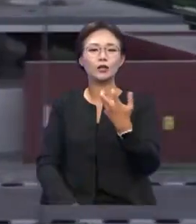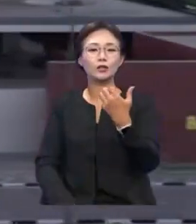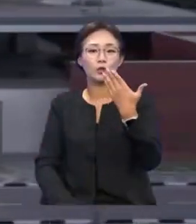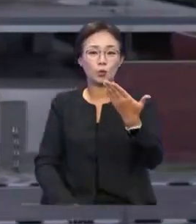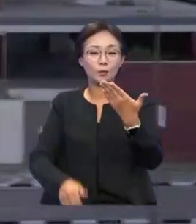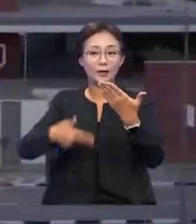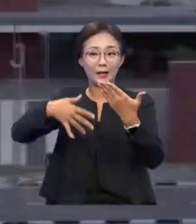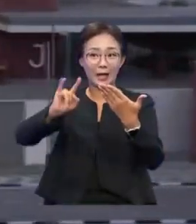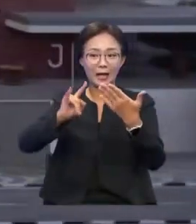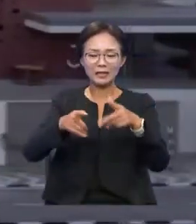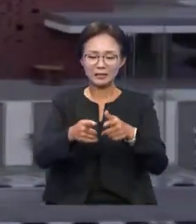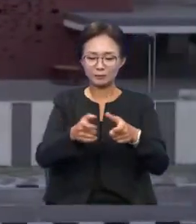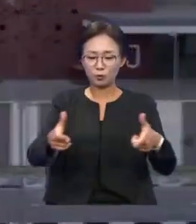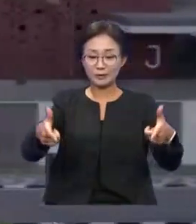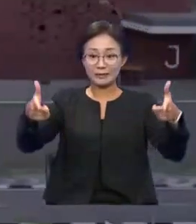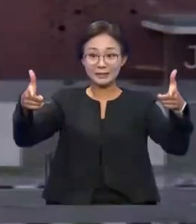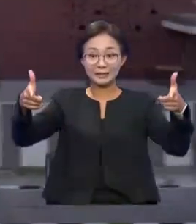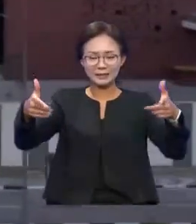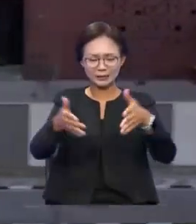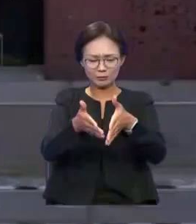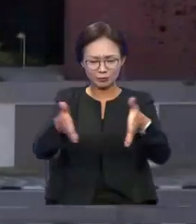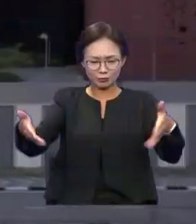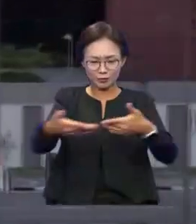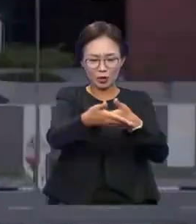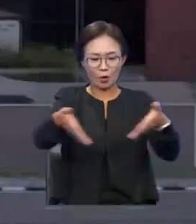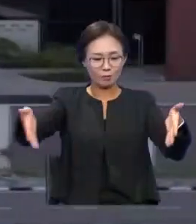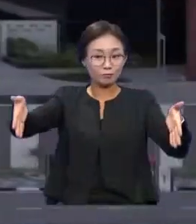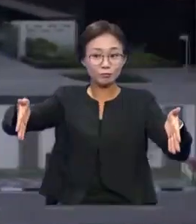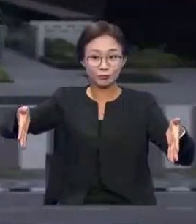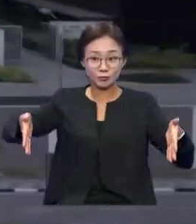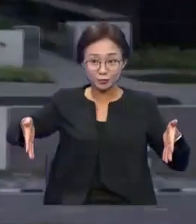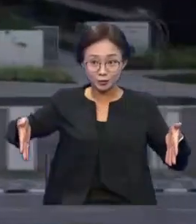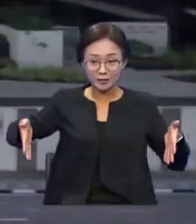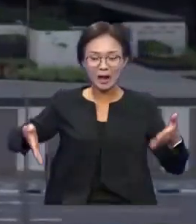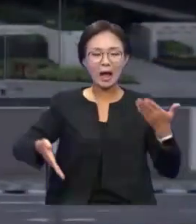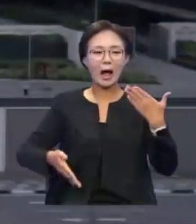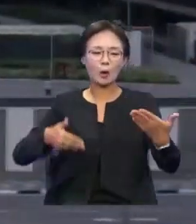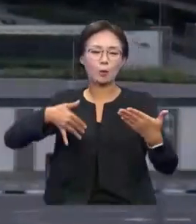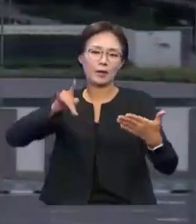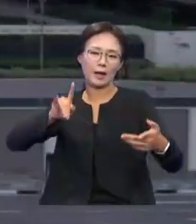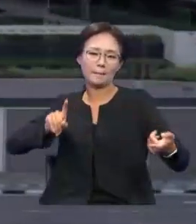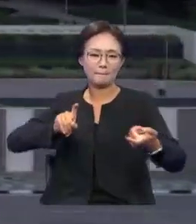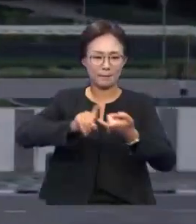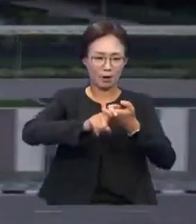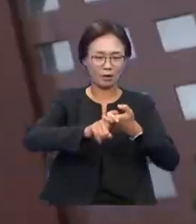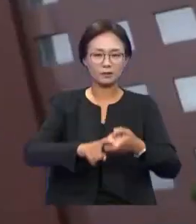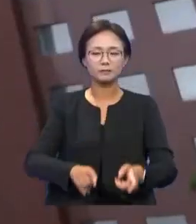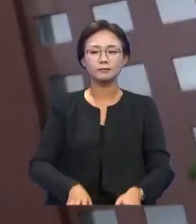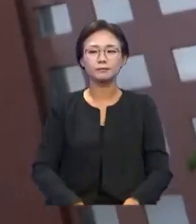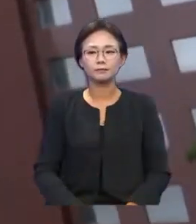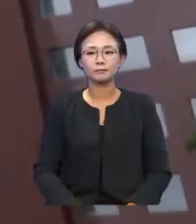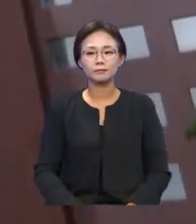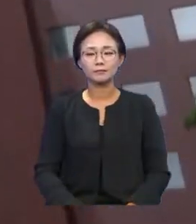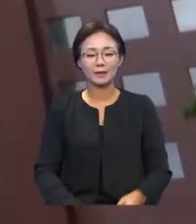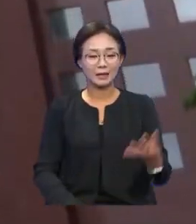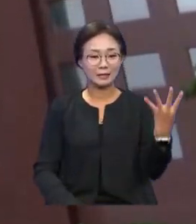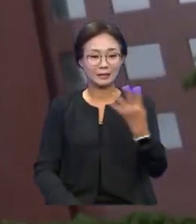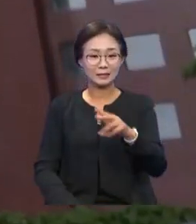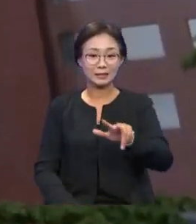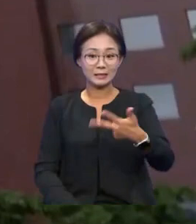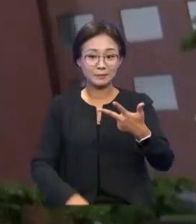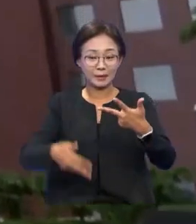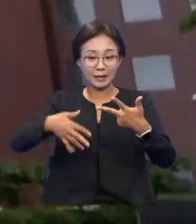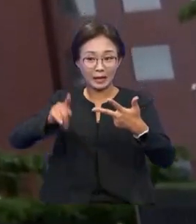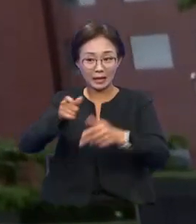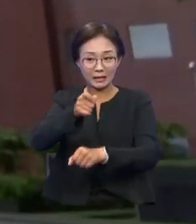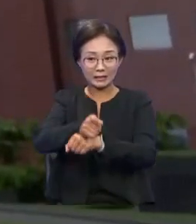위에 15층 높이, 길쭉한 중앙 건물에 직사각형 건물 9개가 연결된 구조인데요. 4,700개가